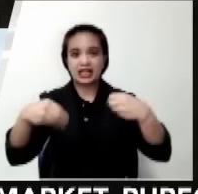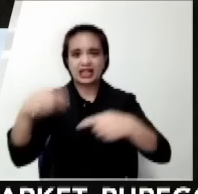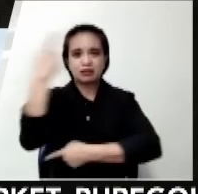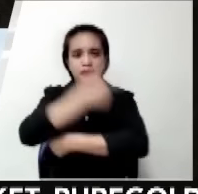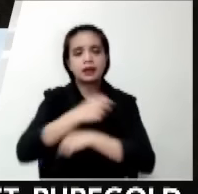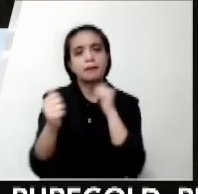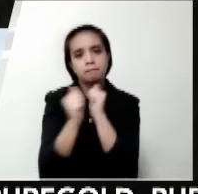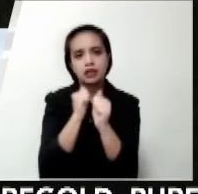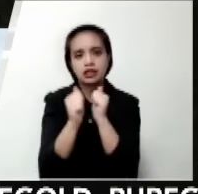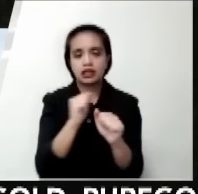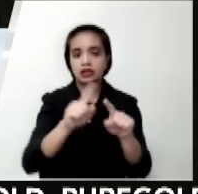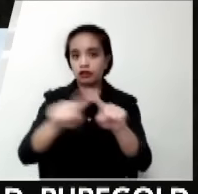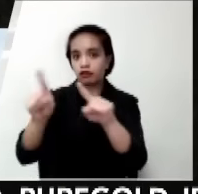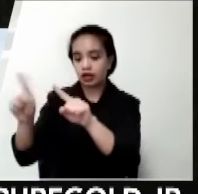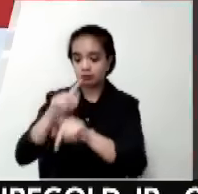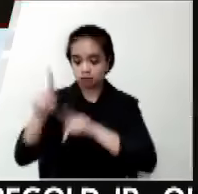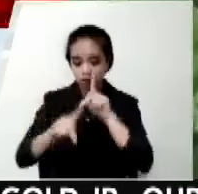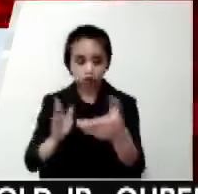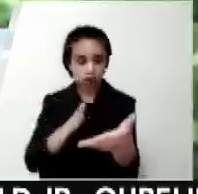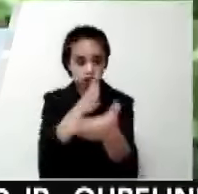taga-ibang lugar para magbenta ng mga ani.